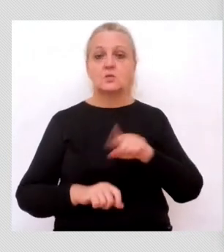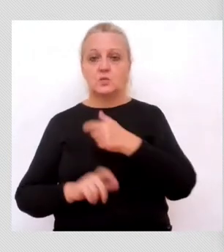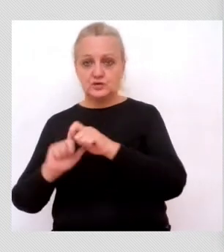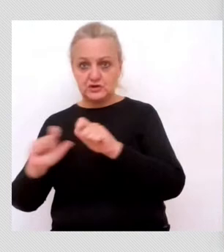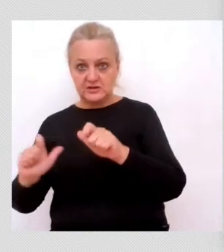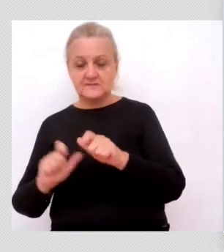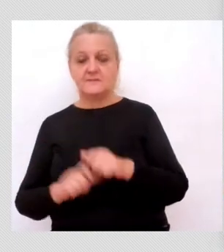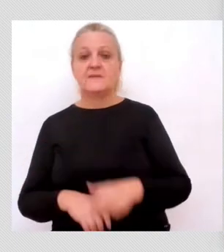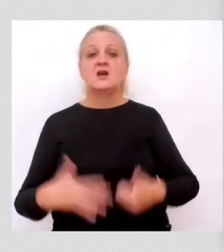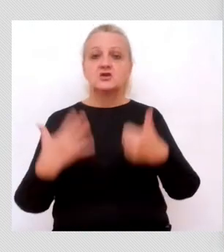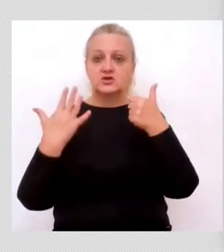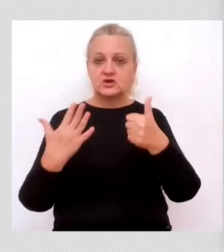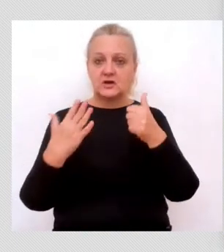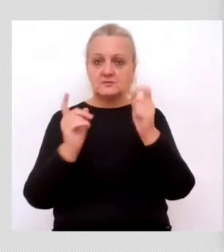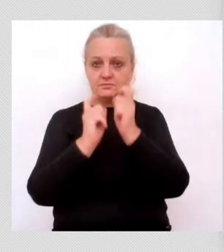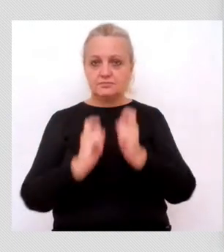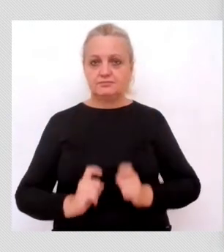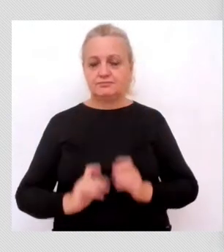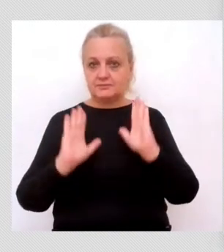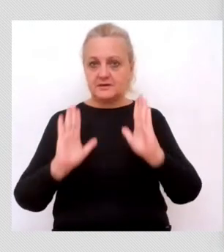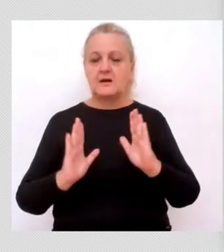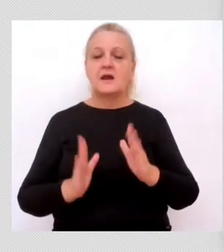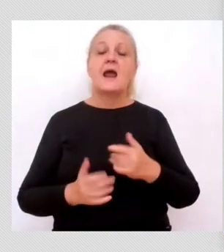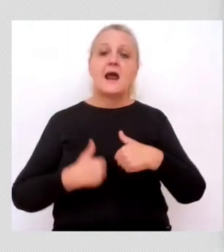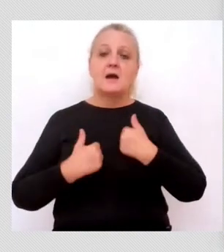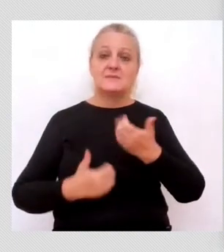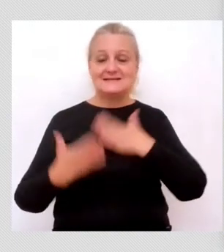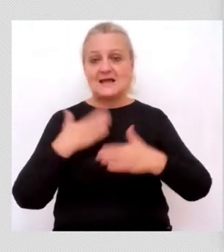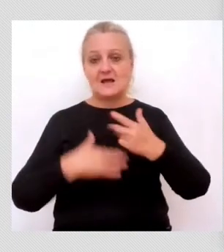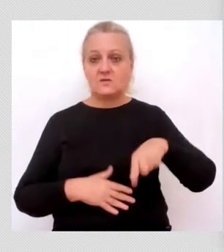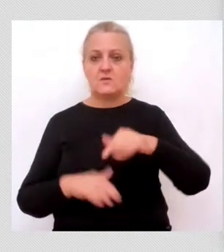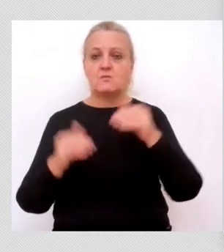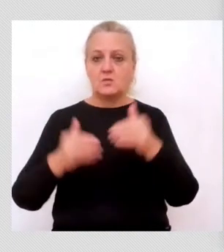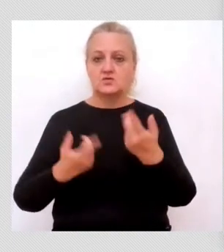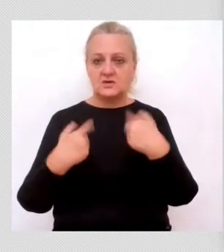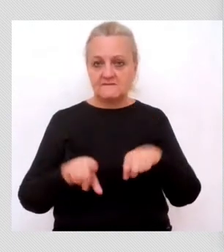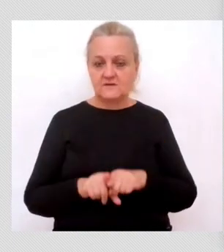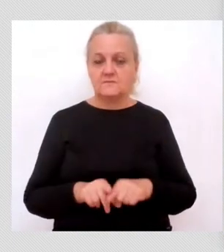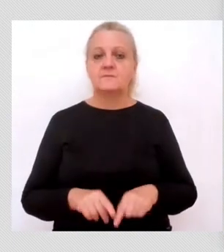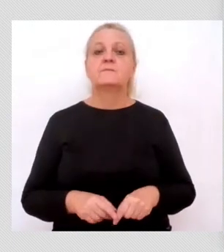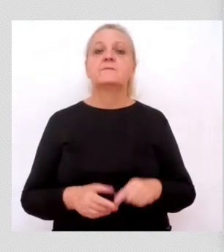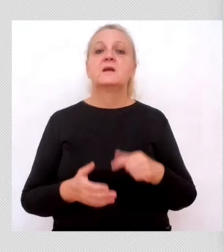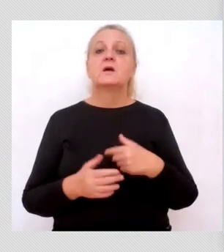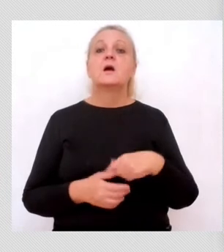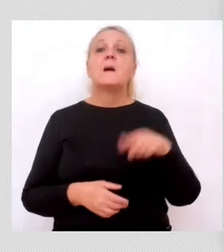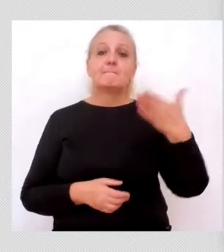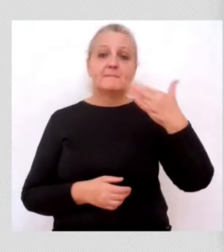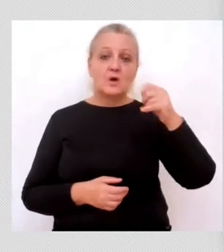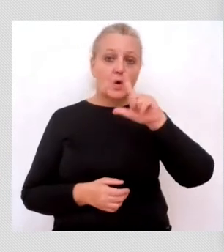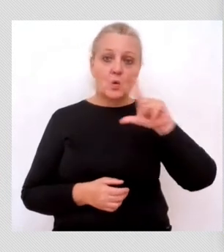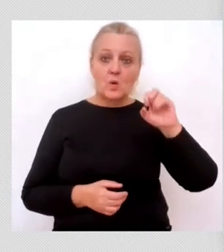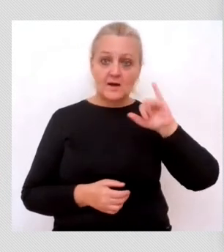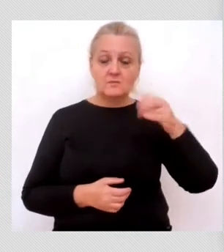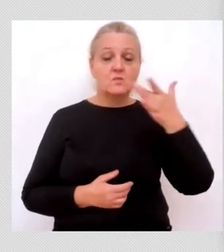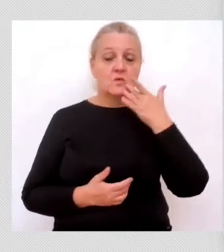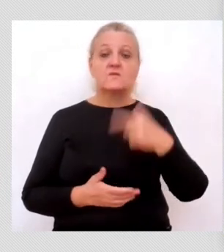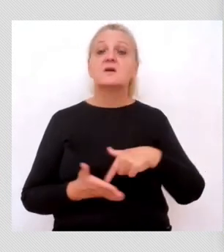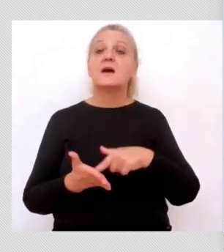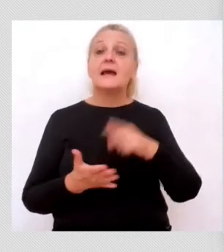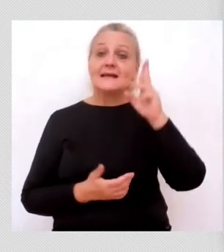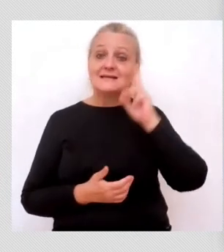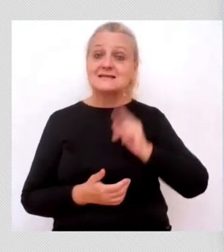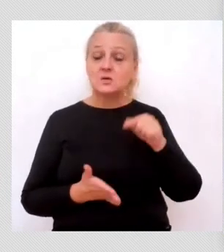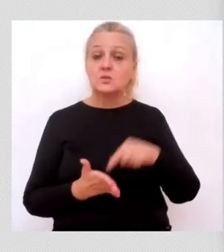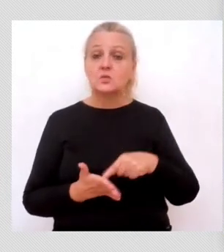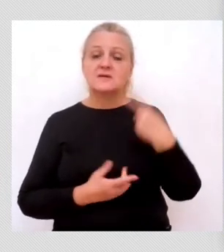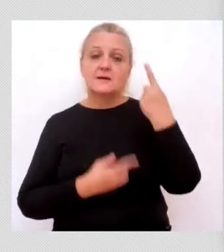6 rzeczy konkretnych, tak żebyśmy wyszli naprawdę zadowoleni, że konkretne rzeczy można zrobić. Jak Mikołaj wspomniał o instytucji,